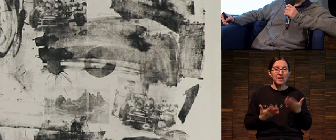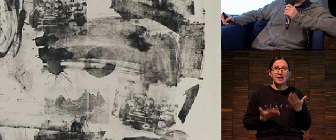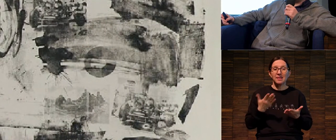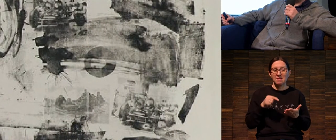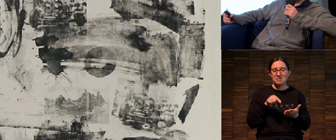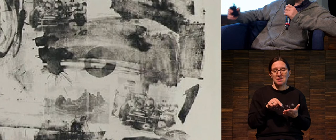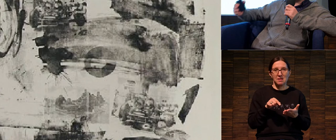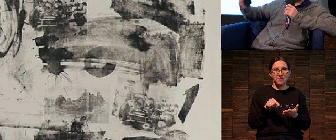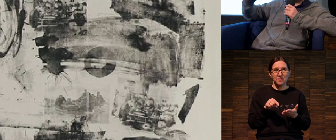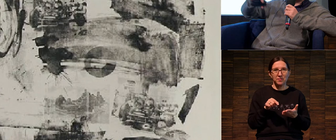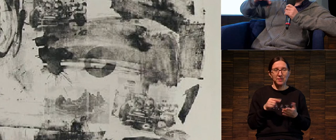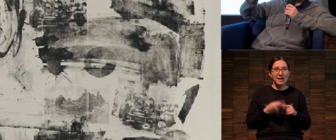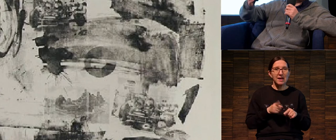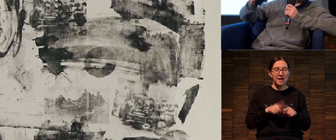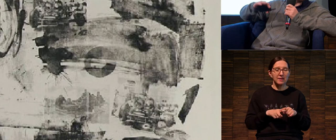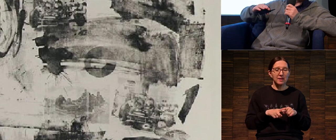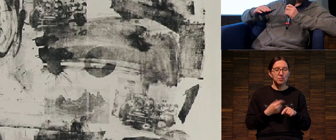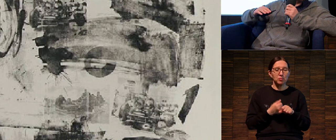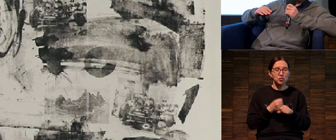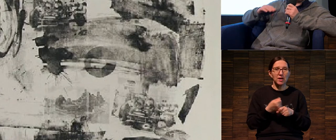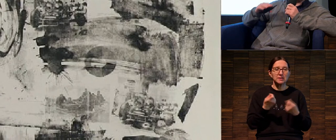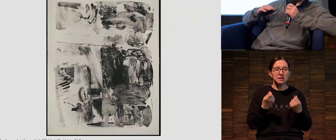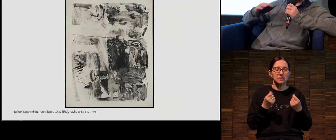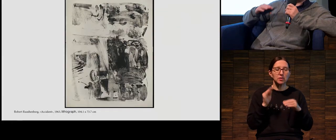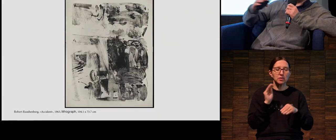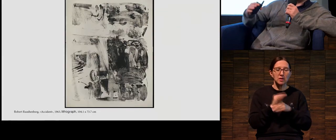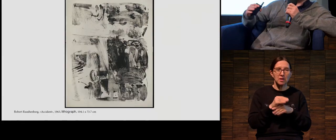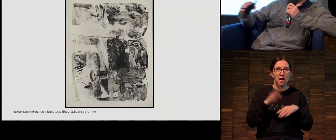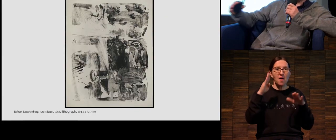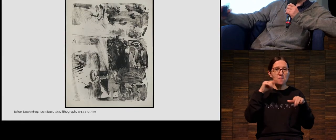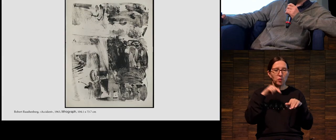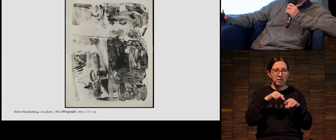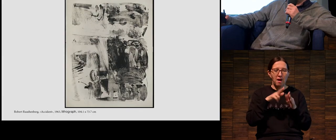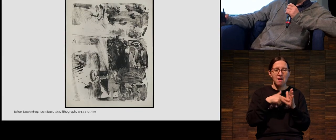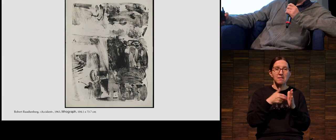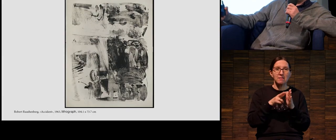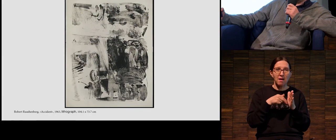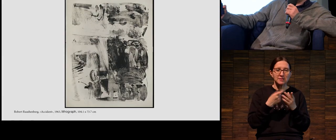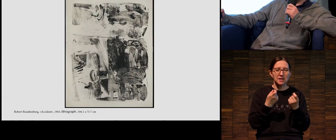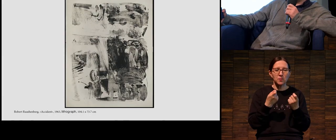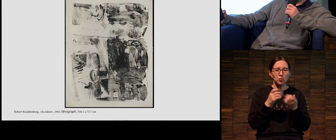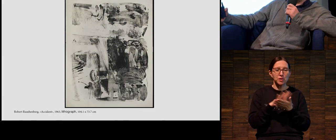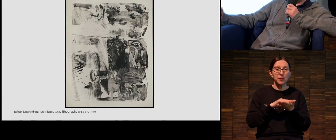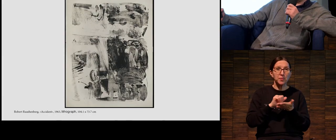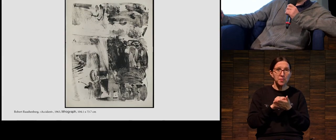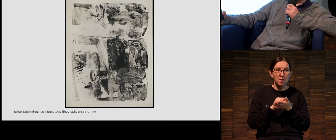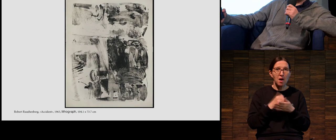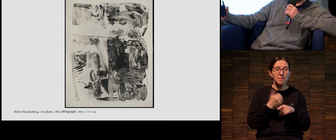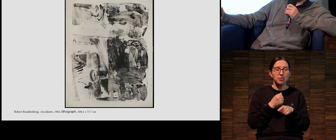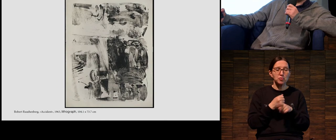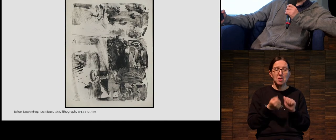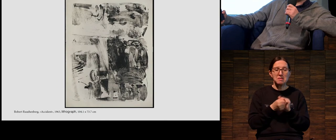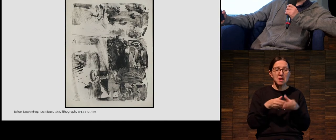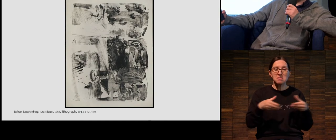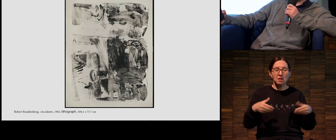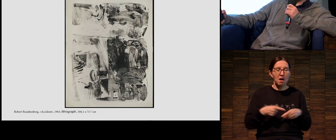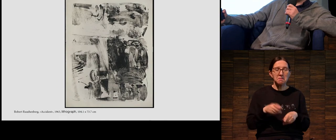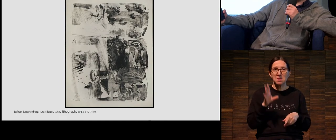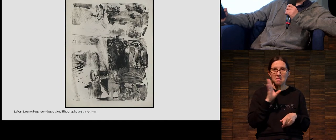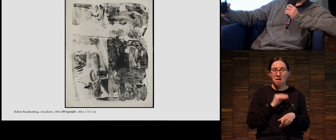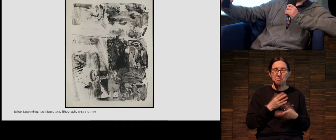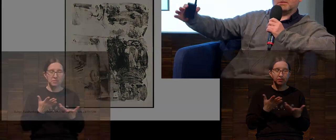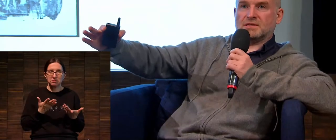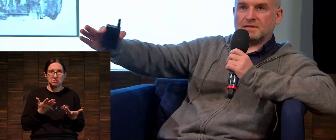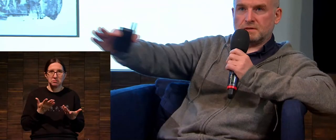если вот этот вот баланс вода-краска в какой-то момент нарушается, камень может повести себя непредсказуемо. Он